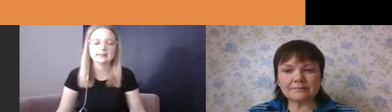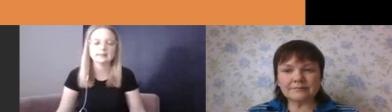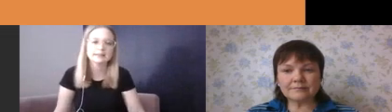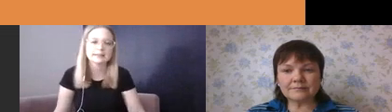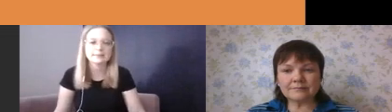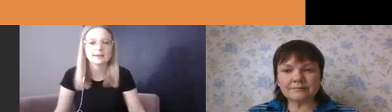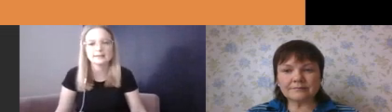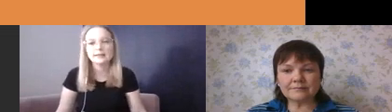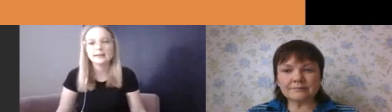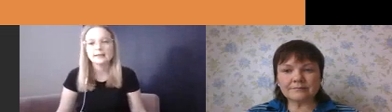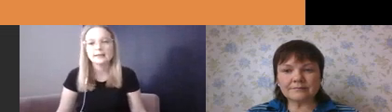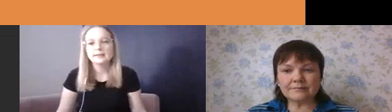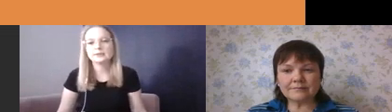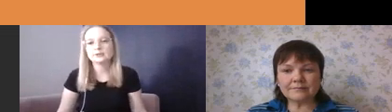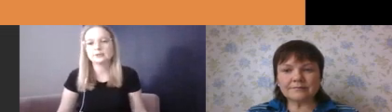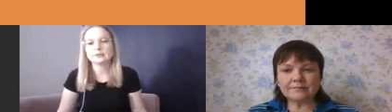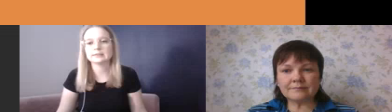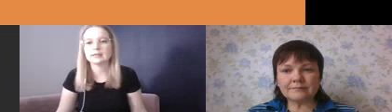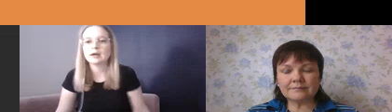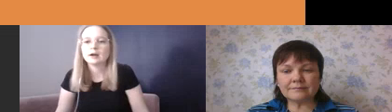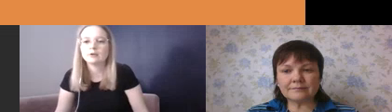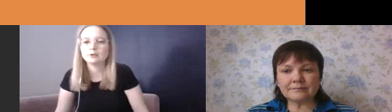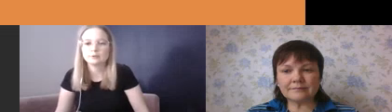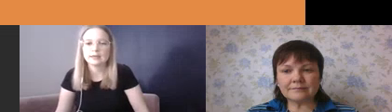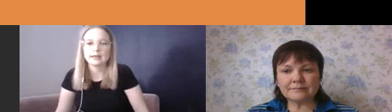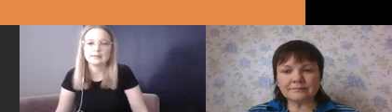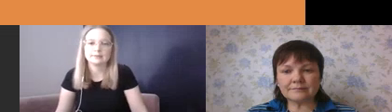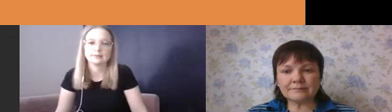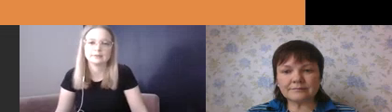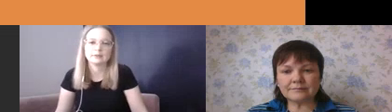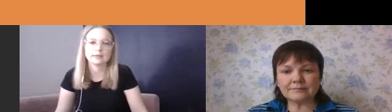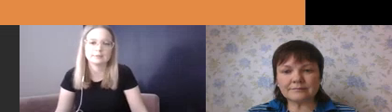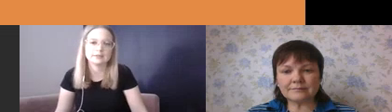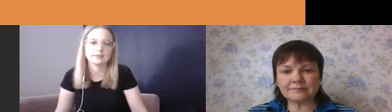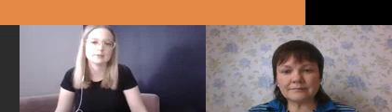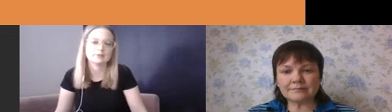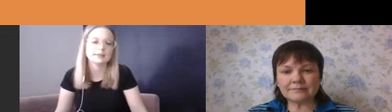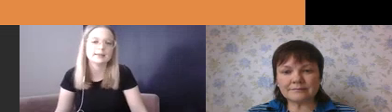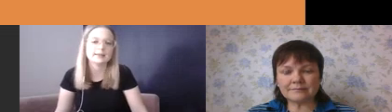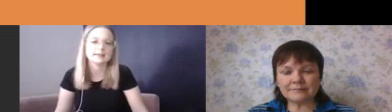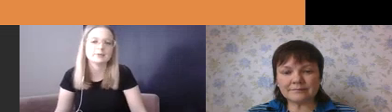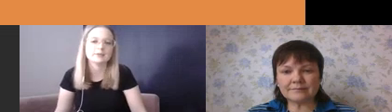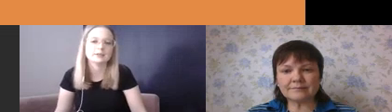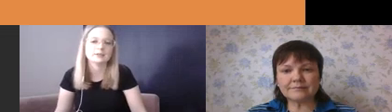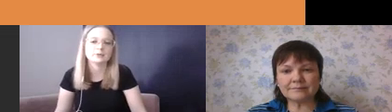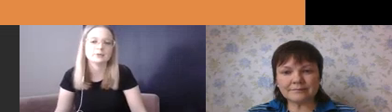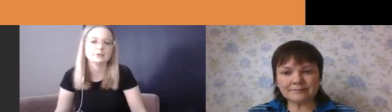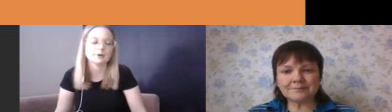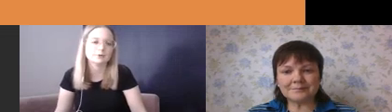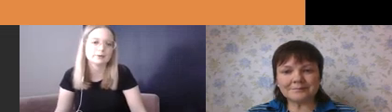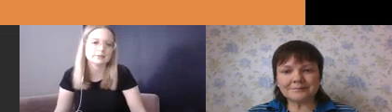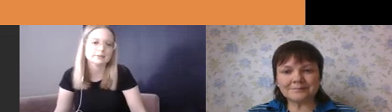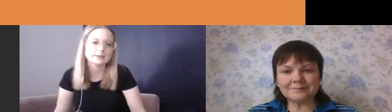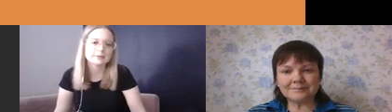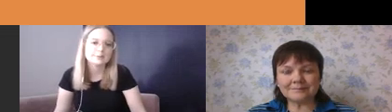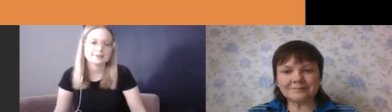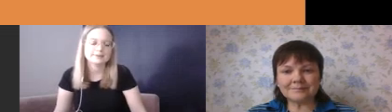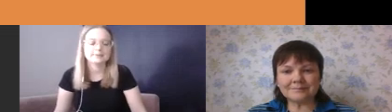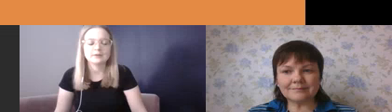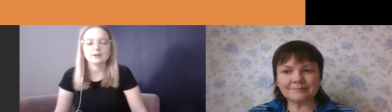chatti jälle ei näe või ligi ei pääse, siis töötukassa kodulehel siis on olemas ka see rubriik, et vabatahtliku